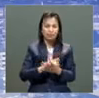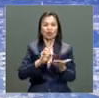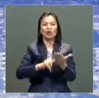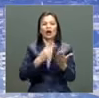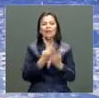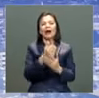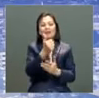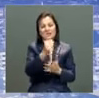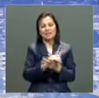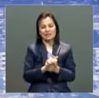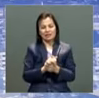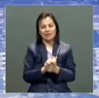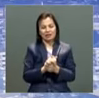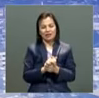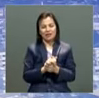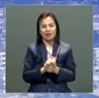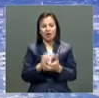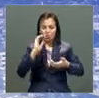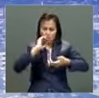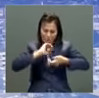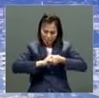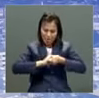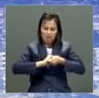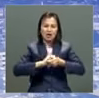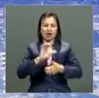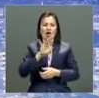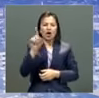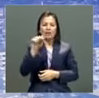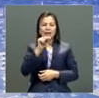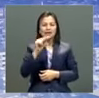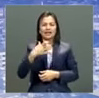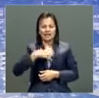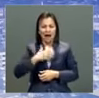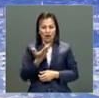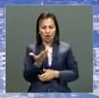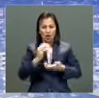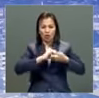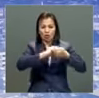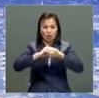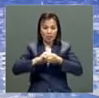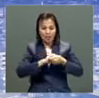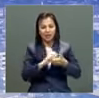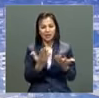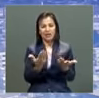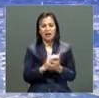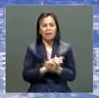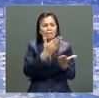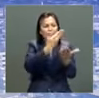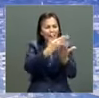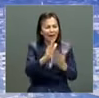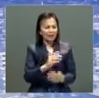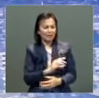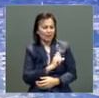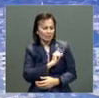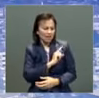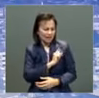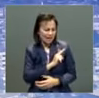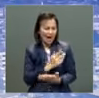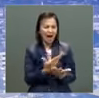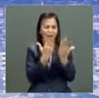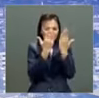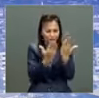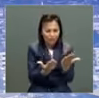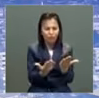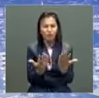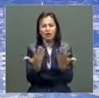ให้แตะใกล้ๆ 100% เราต้องการความร่วมมือของทุกคนเราไม่มีชาติเราไม่มีแบ่งศาสนาเราไม่ได้แบ่ง